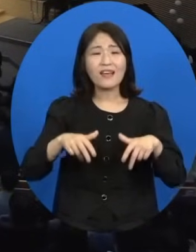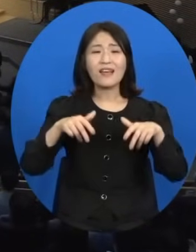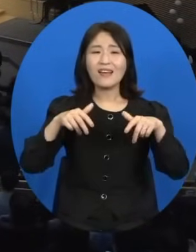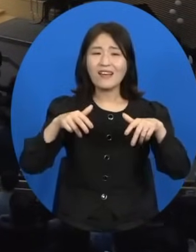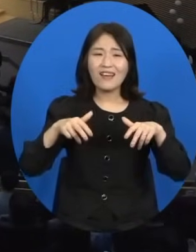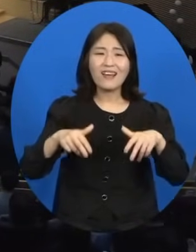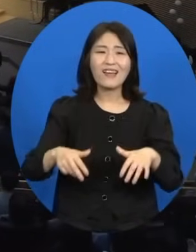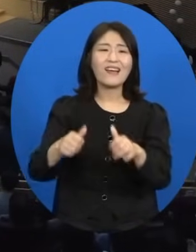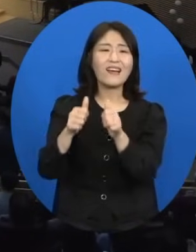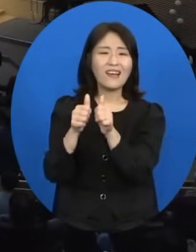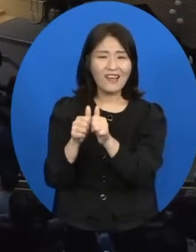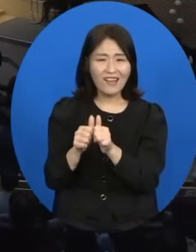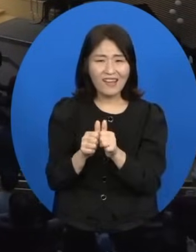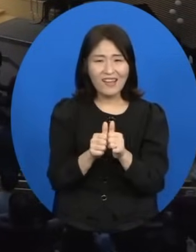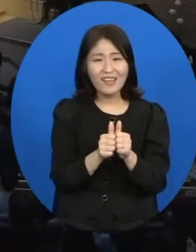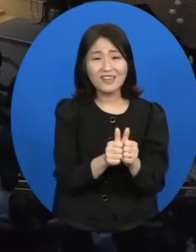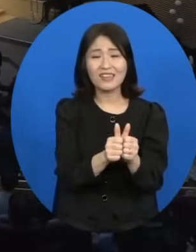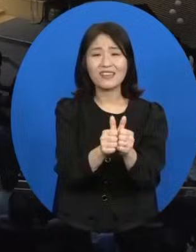걸어가